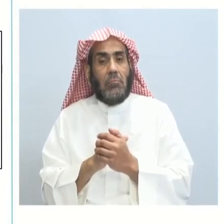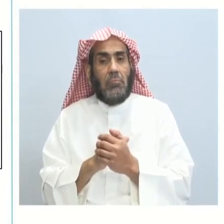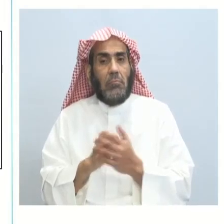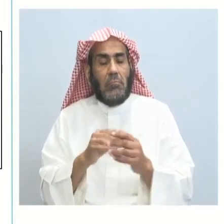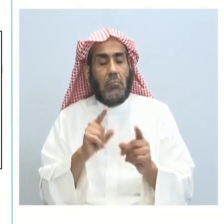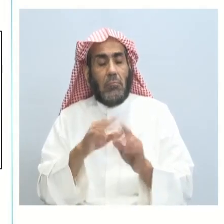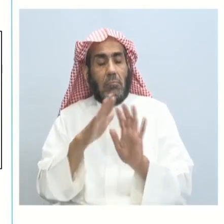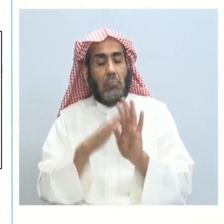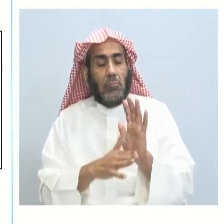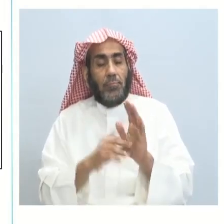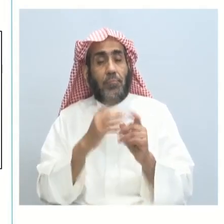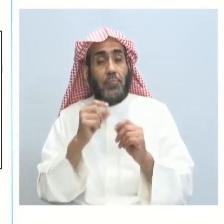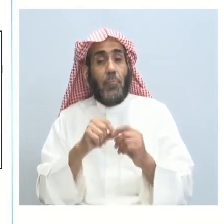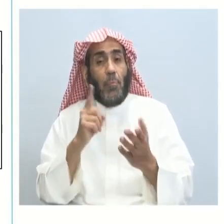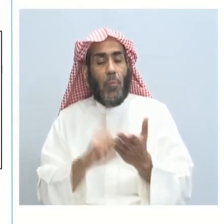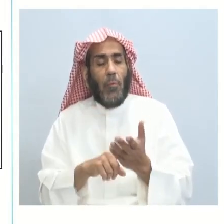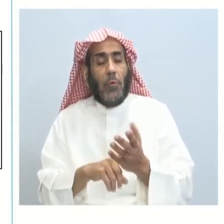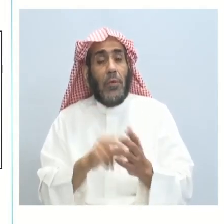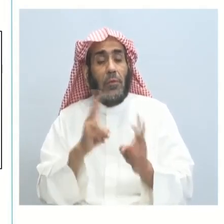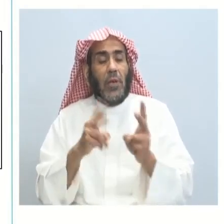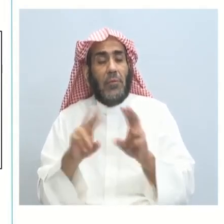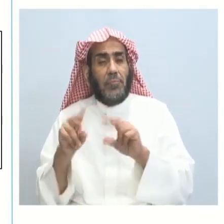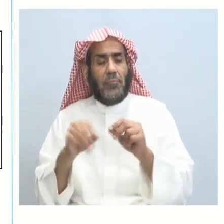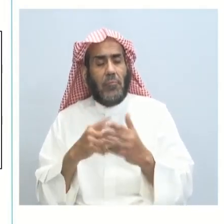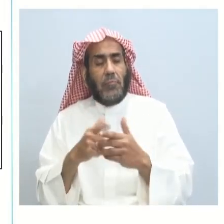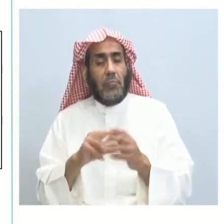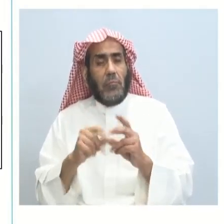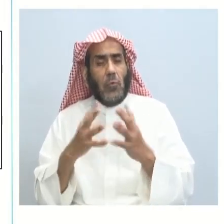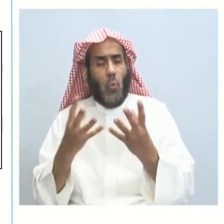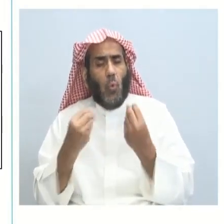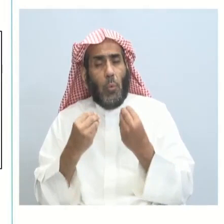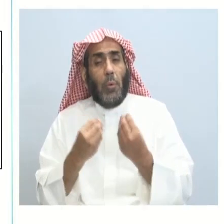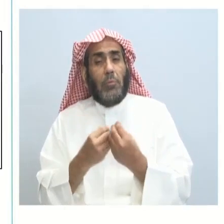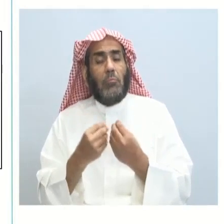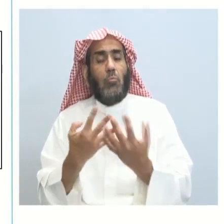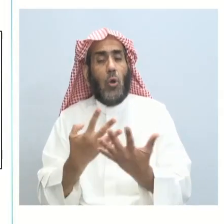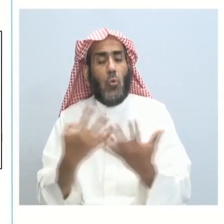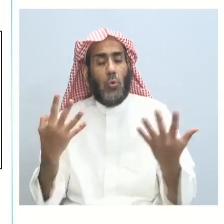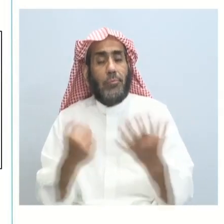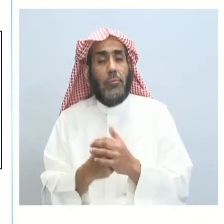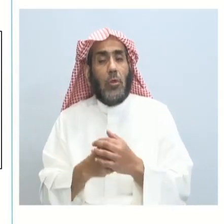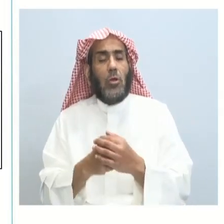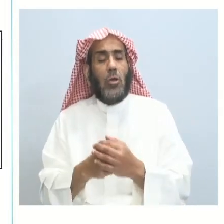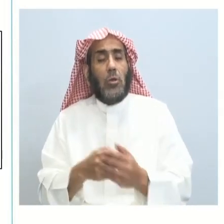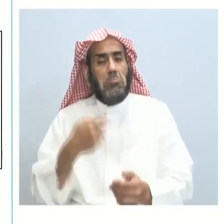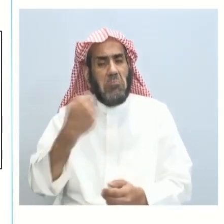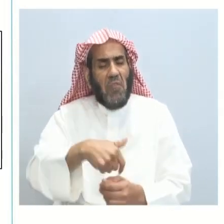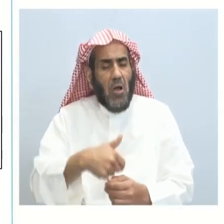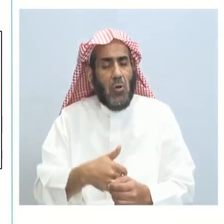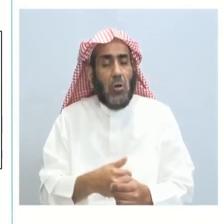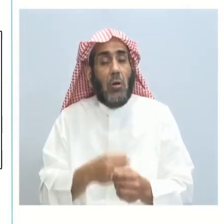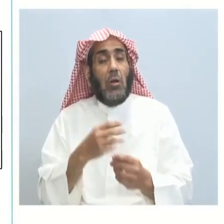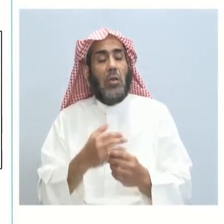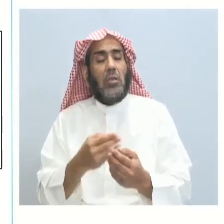قد تشير البيانات التاريخيه الى ان فعاليه مشابهه قد جذبت عددا معينا من الحضور الذين دفعوا سعرا ايضا